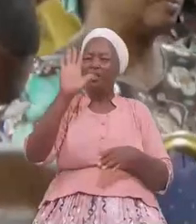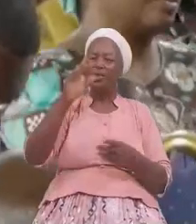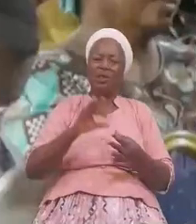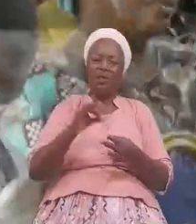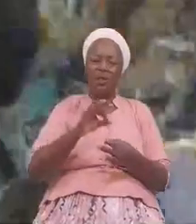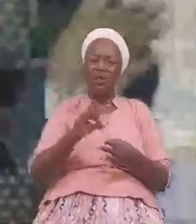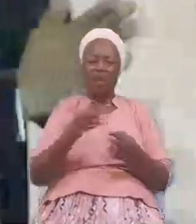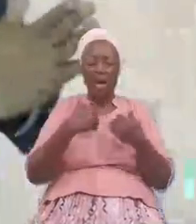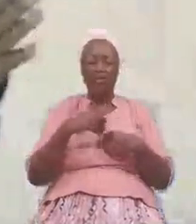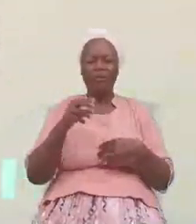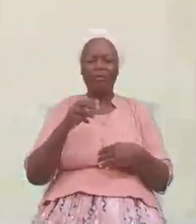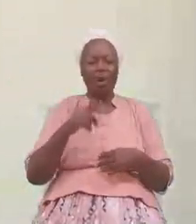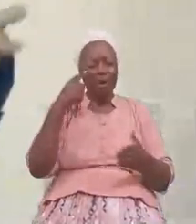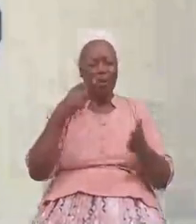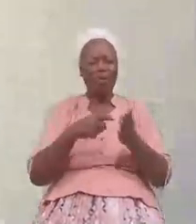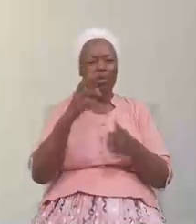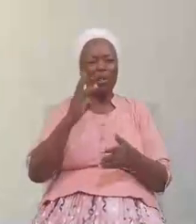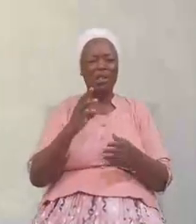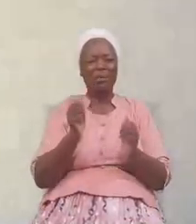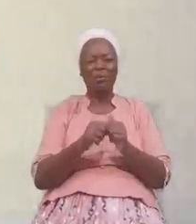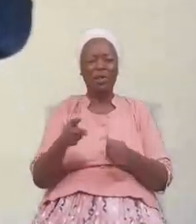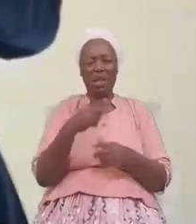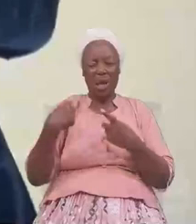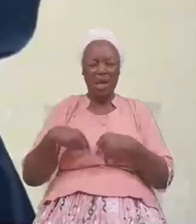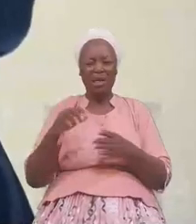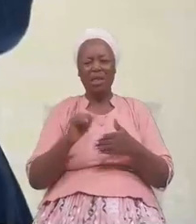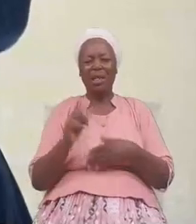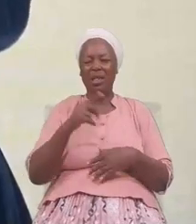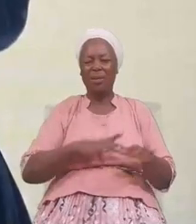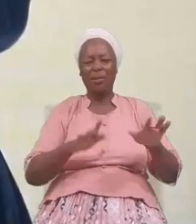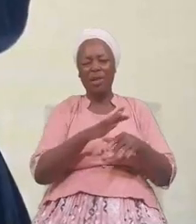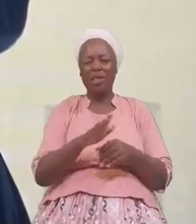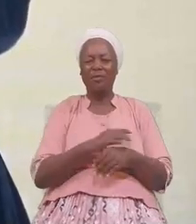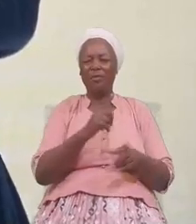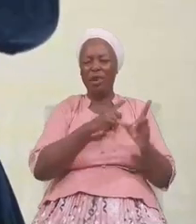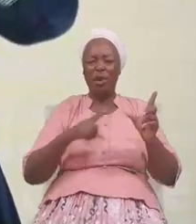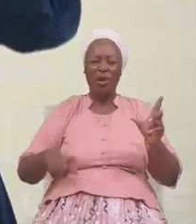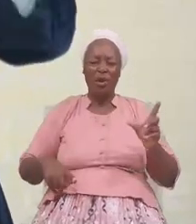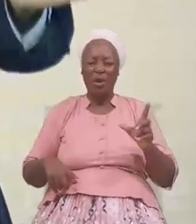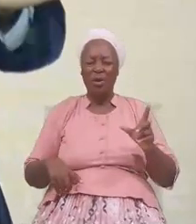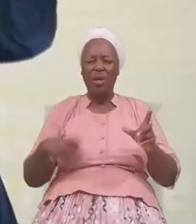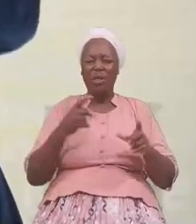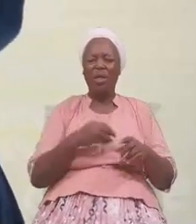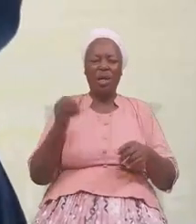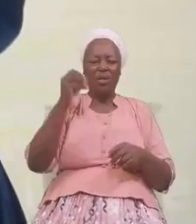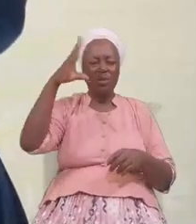cœur que le Seigneur miséricordieux, le Seigneur